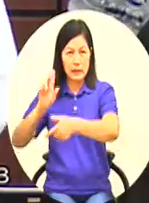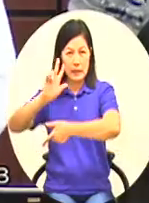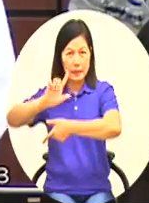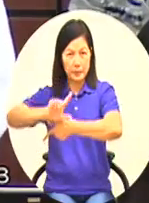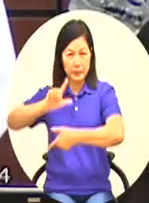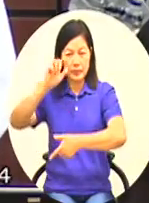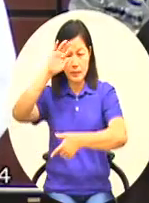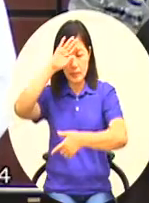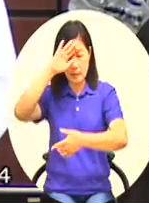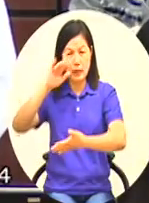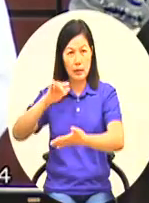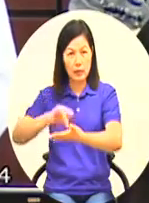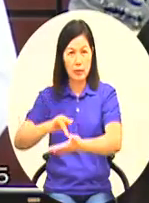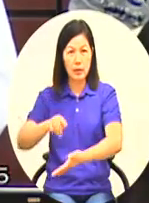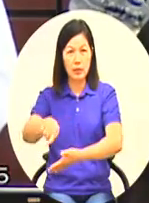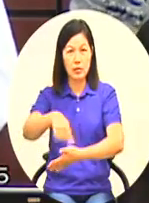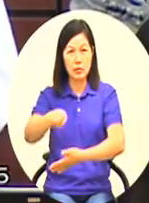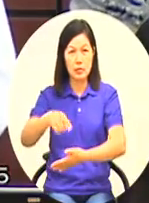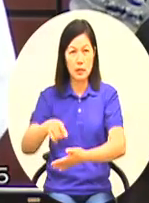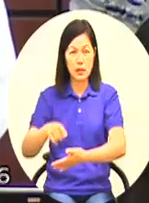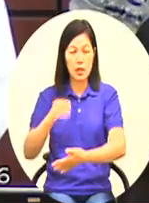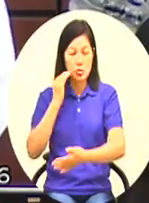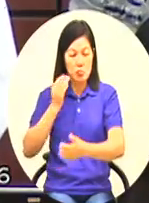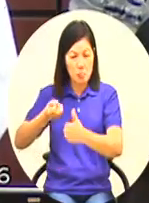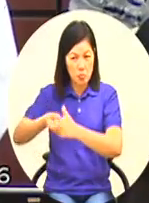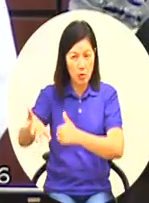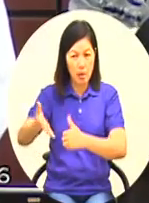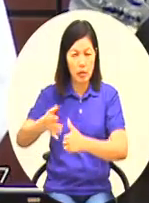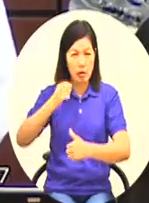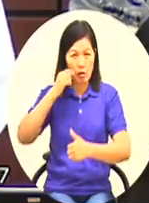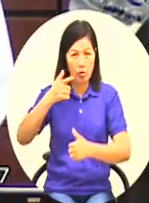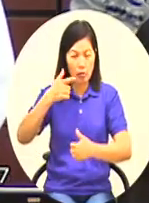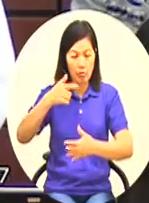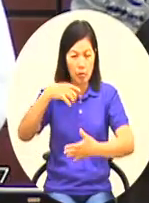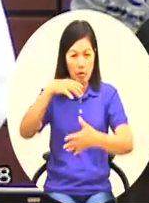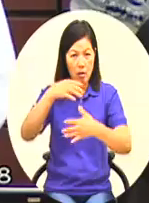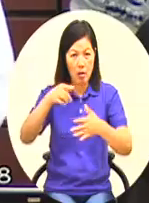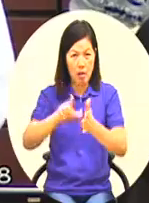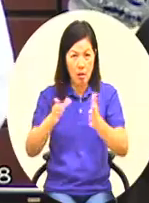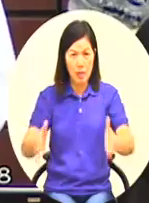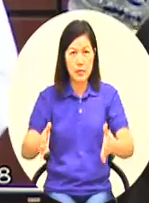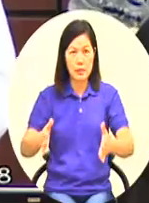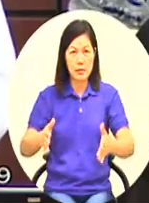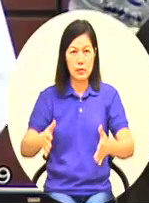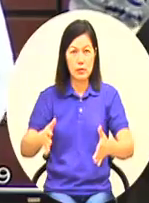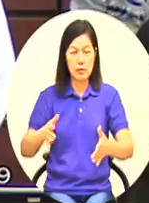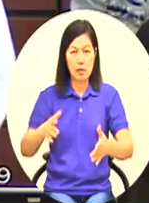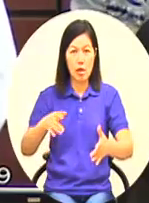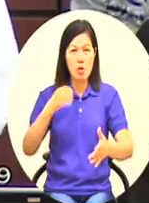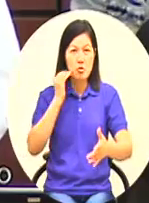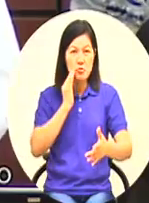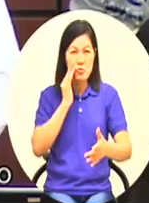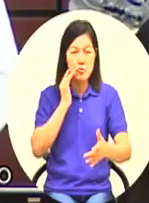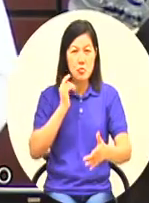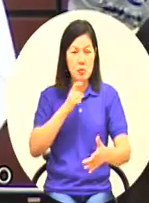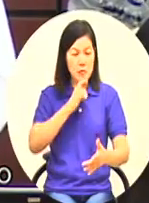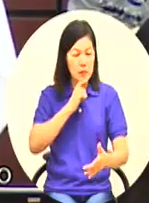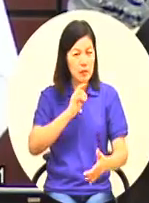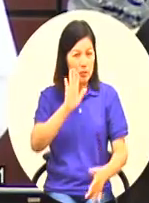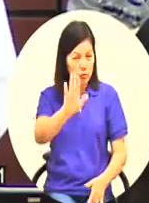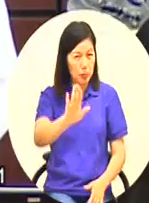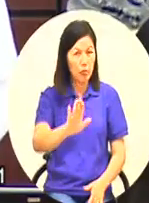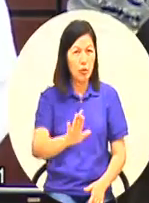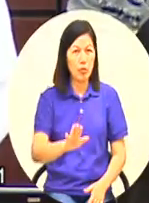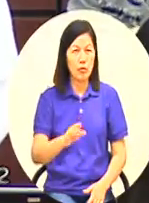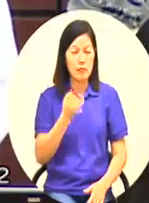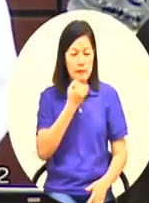被感染支卡的话，那可能在6个月内，他可能对于尤其是性行为，那在那个性行为上面也